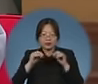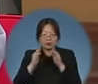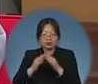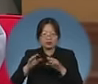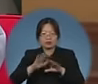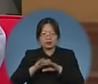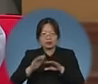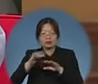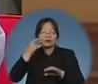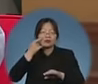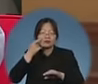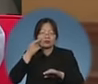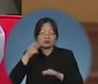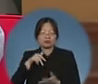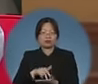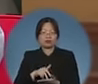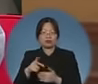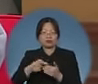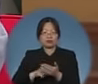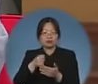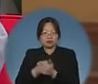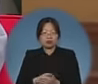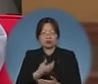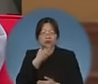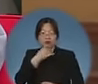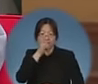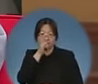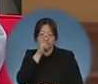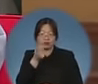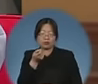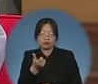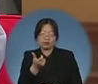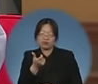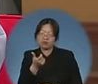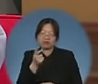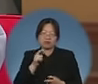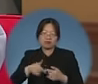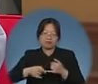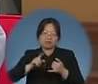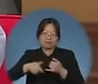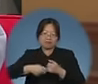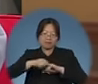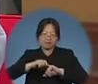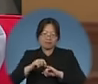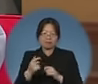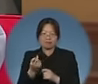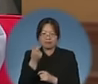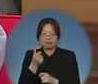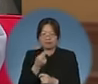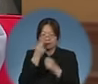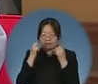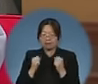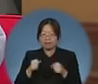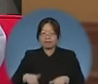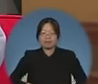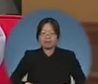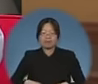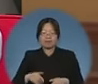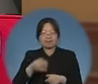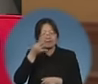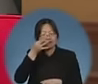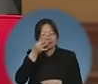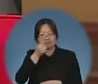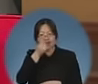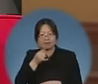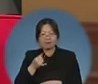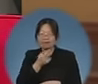못하는 상태에서 마음만 먹으면 행복하다 이거는 사실은 좀 어불성설이고요. 최소한의 생존은 있죠. 해야 되죠. 그렇죠. 그거를